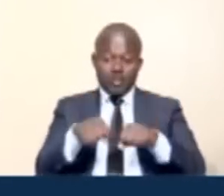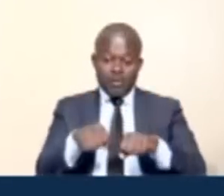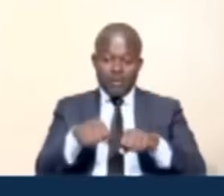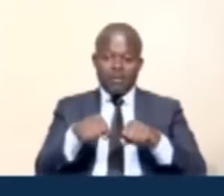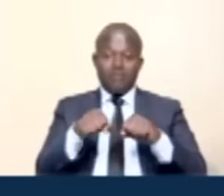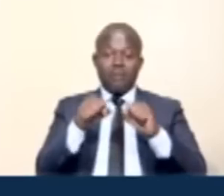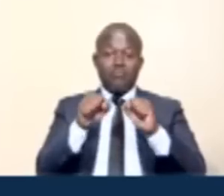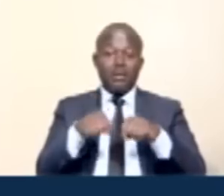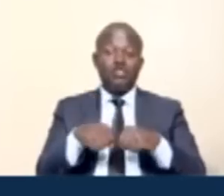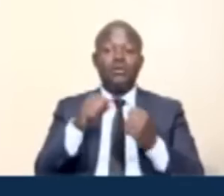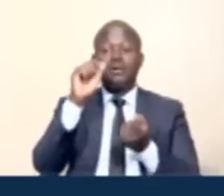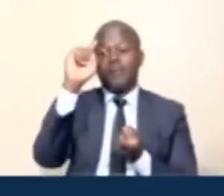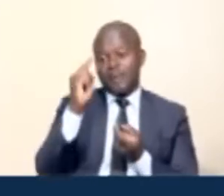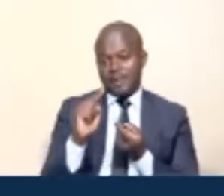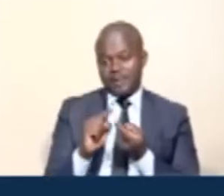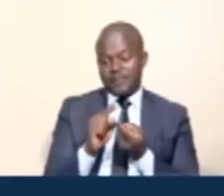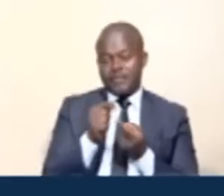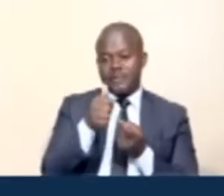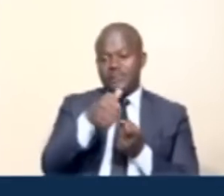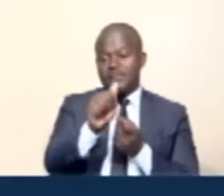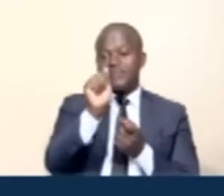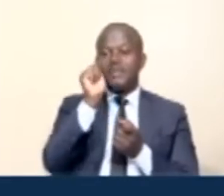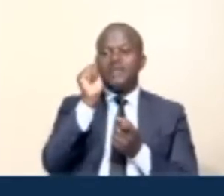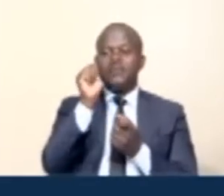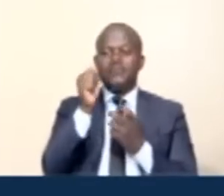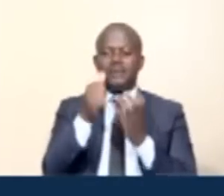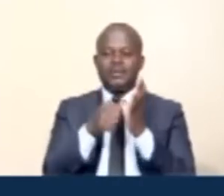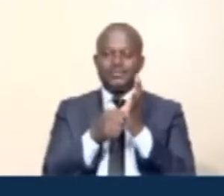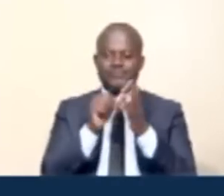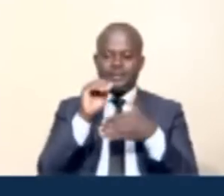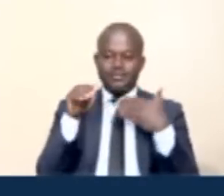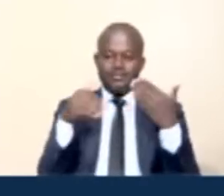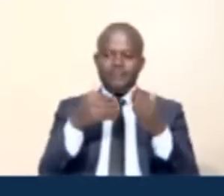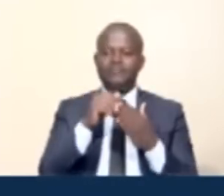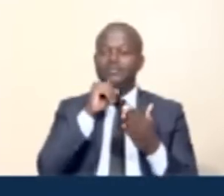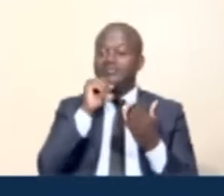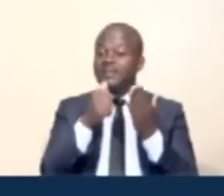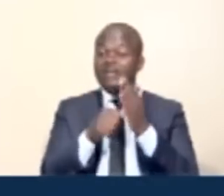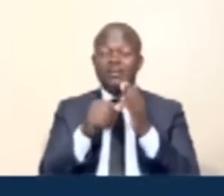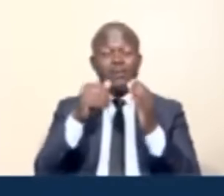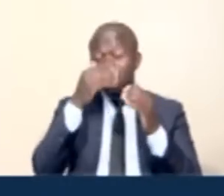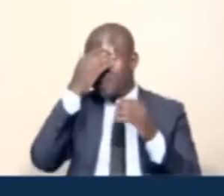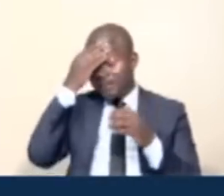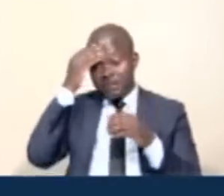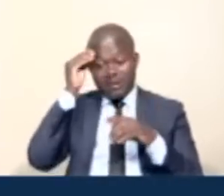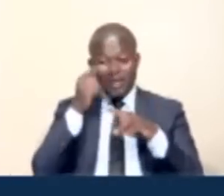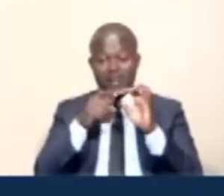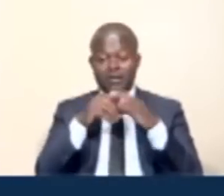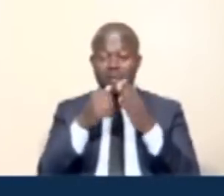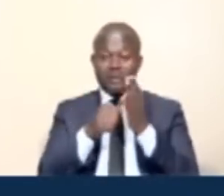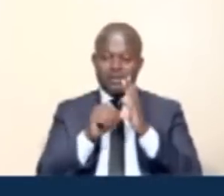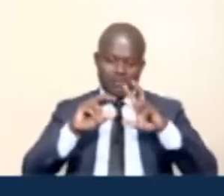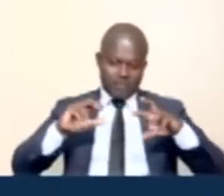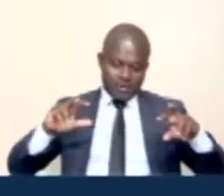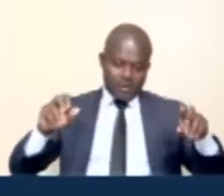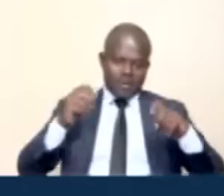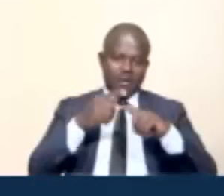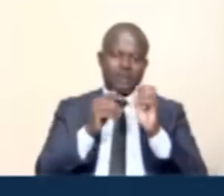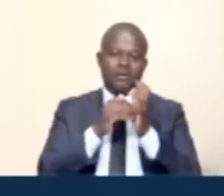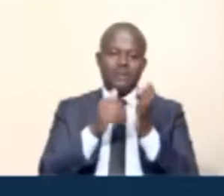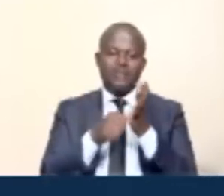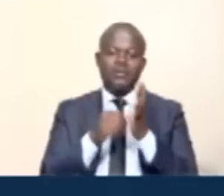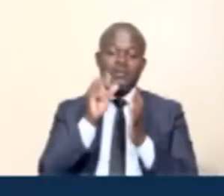babashe nyine kuba bagabanya. Bivuzwe ngo rero ntabwo ikibazo cyatereranywe, ikibazo kirimo kirigwaho, ariko ni